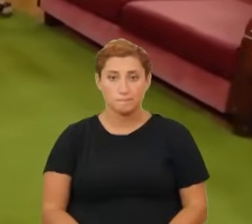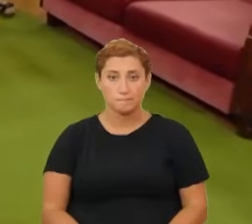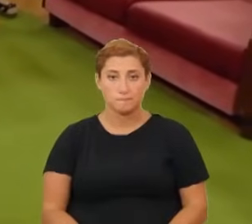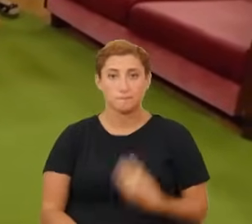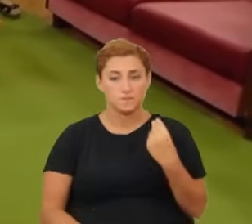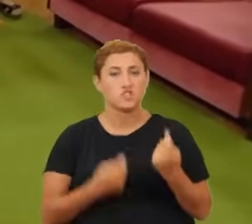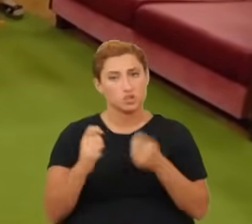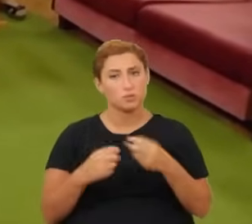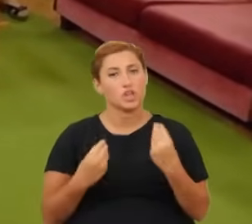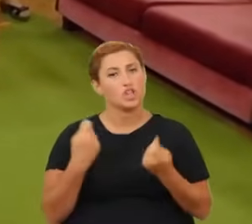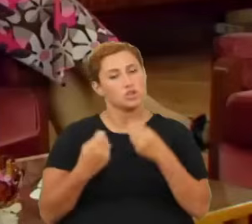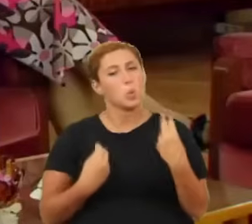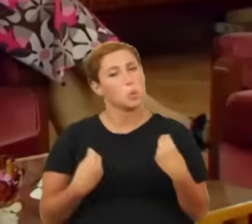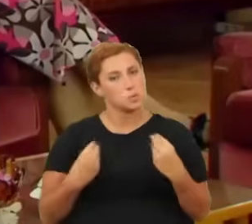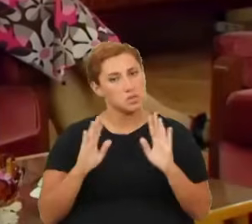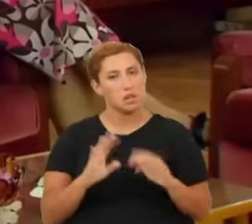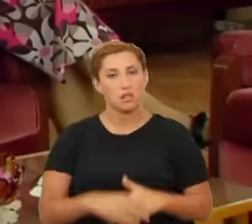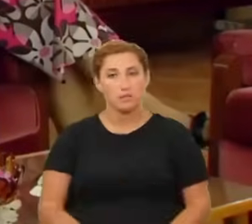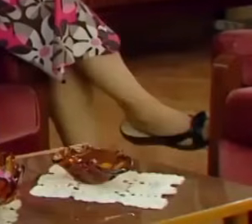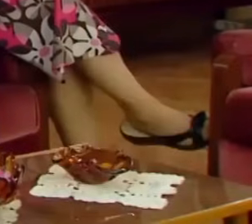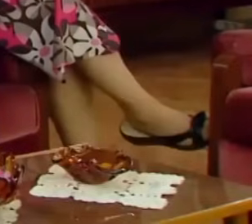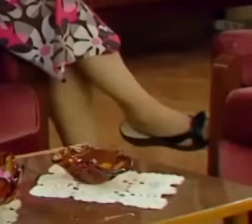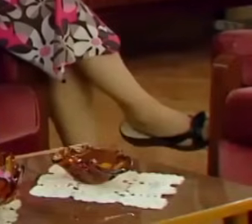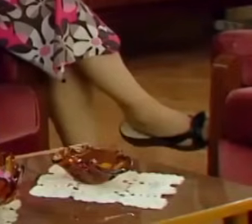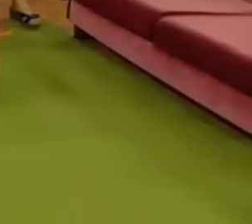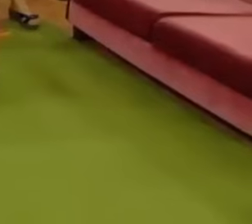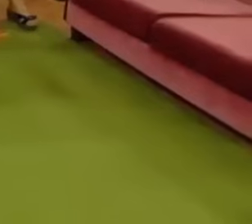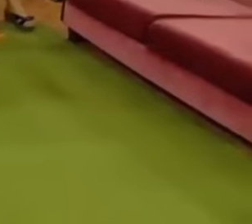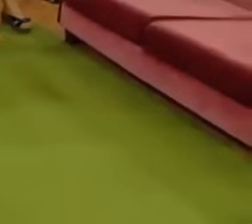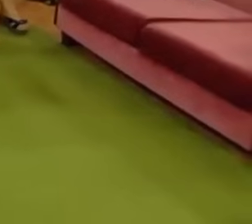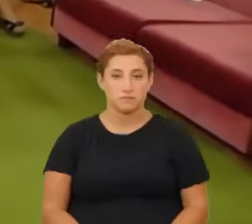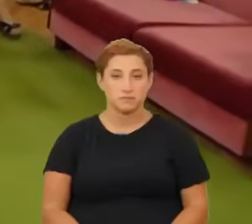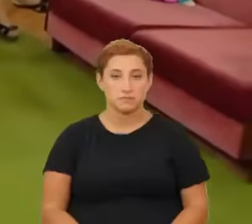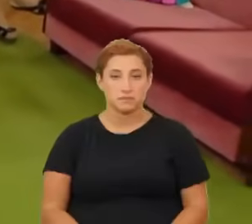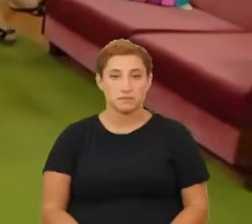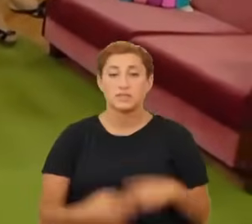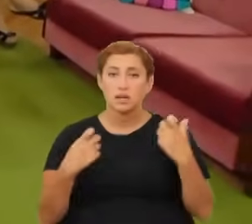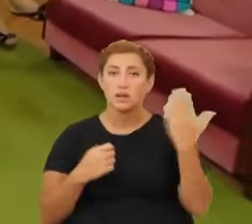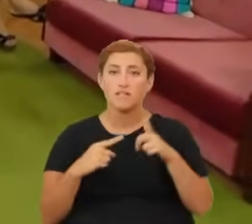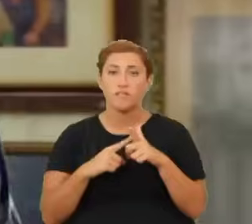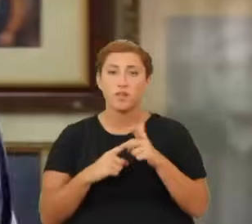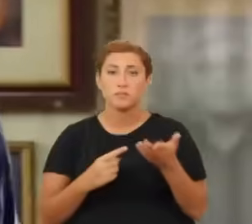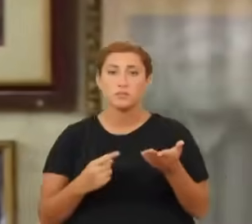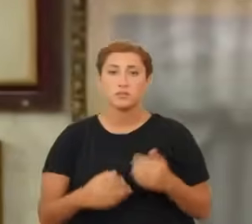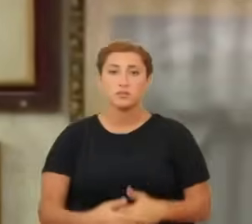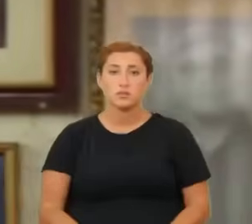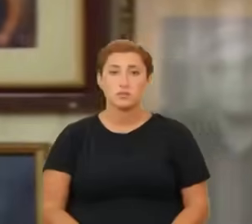İyi iş yapmışsınız, iyi iş. Çok güzel. Rukiye buruk oturuyor. Fehmi ayaklandı. Nereye Fehmi'ciğim?